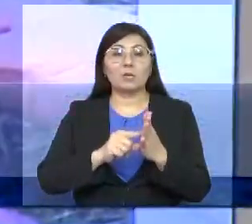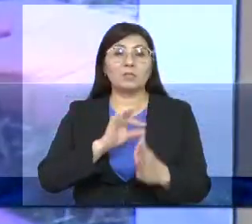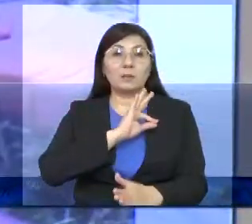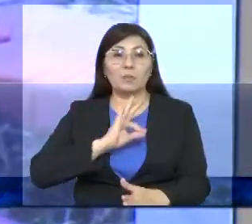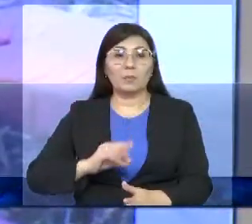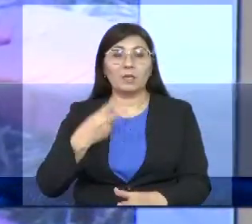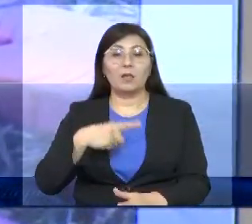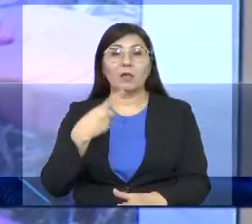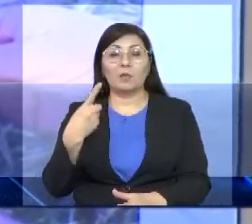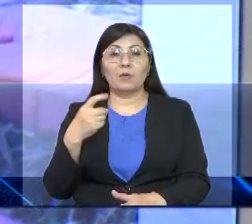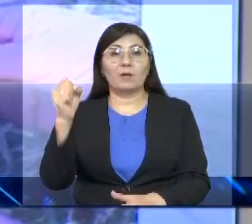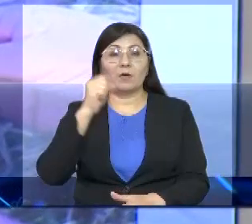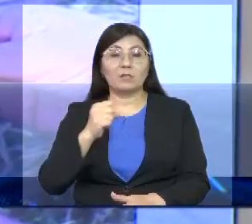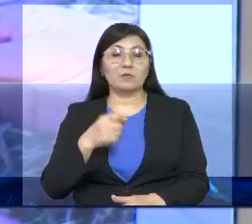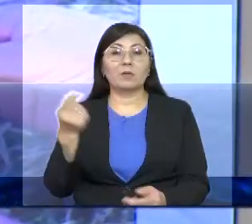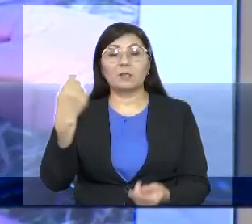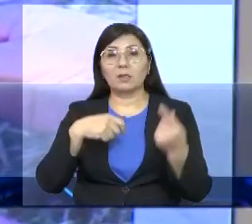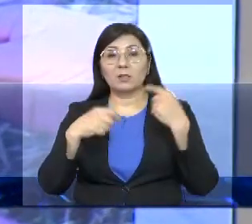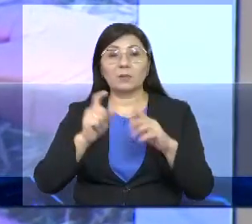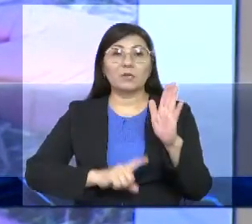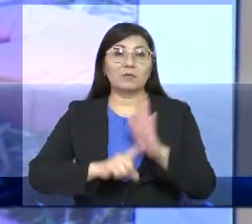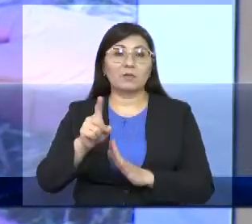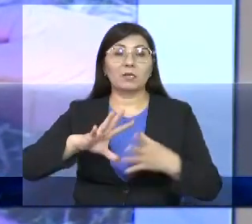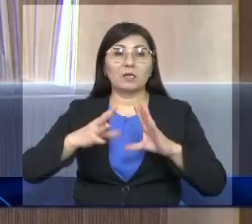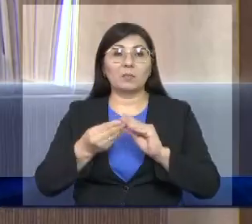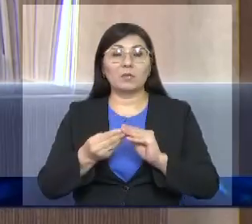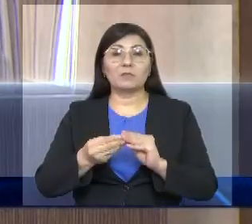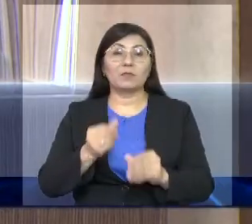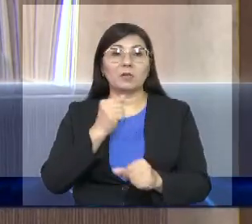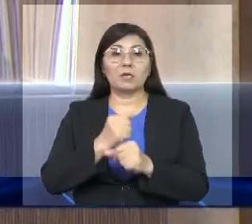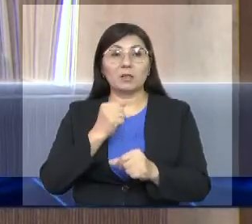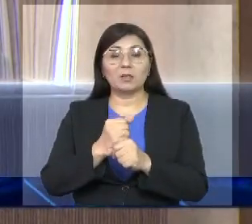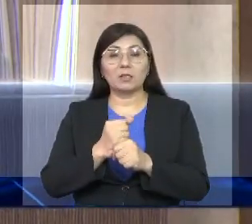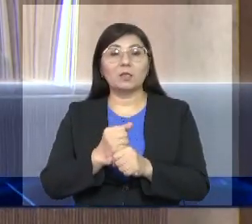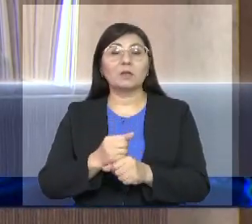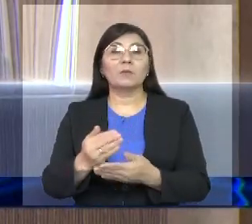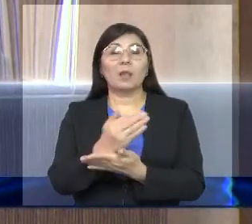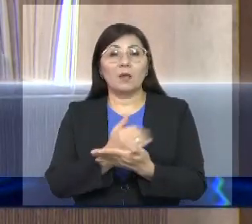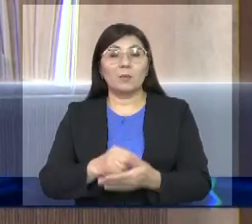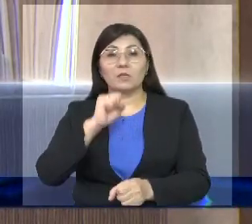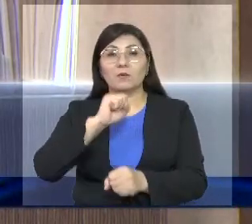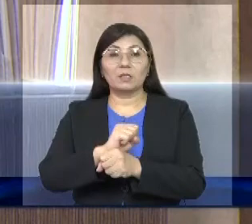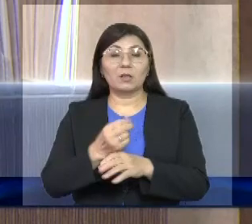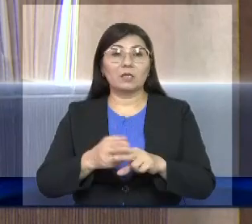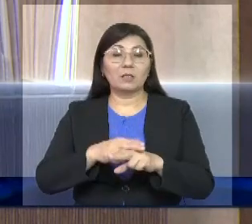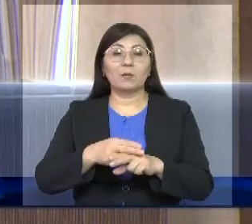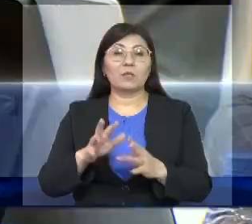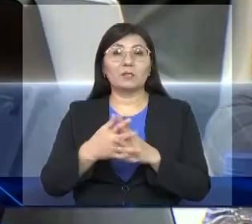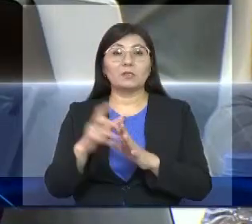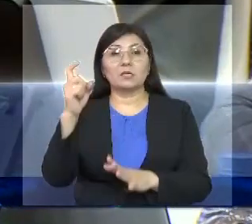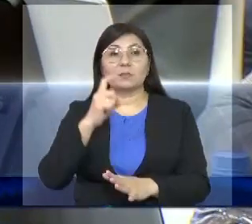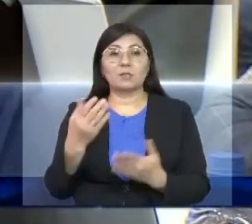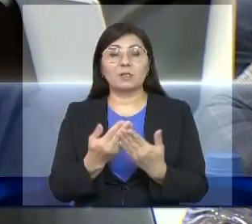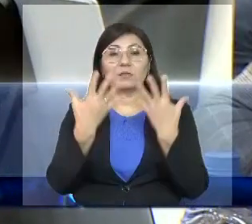с 21 августа в районе часто выпадают осадки в результате уборочной работы остановлены по данным управления сельского хозяйства